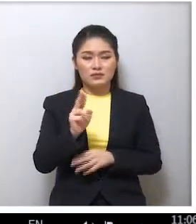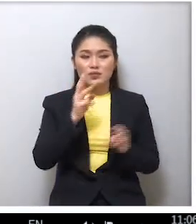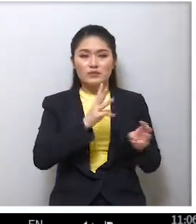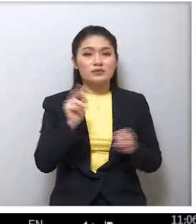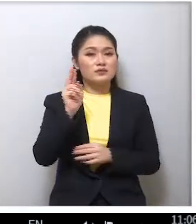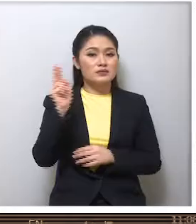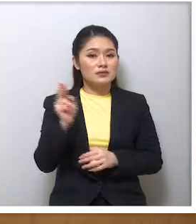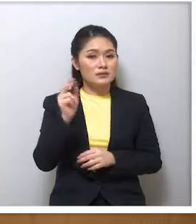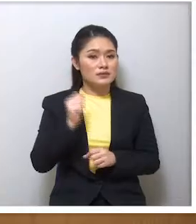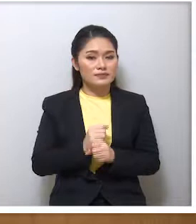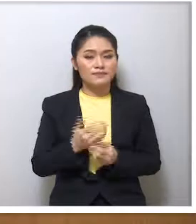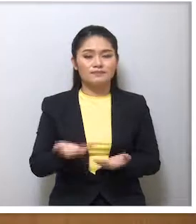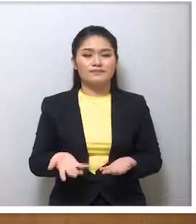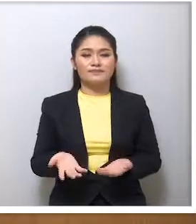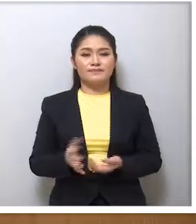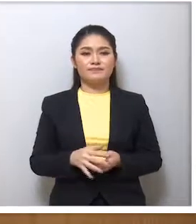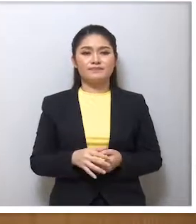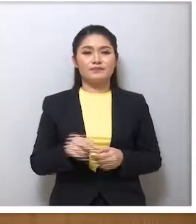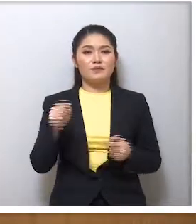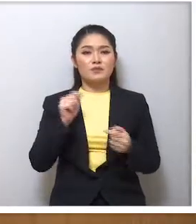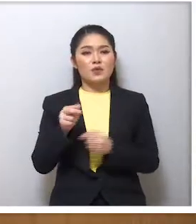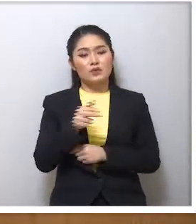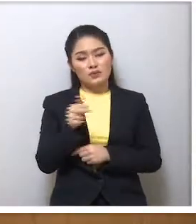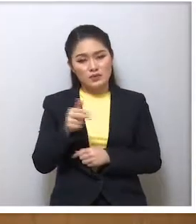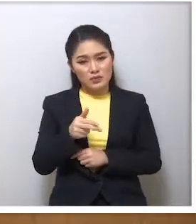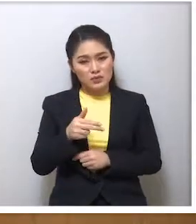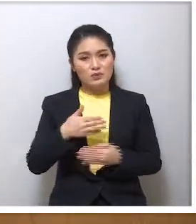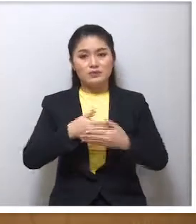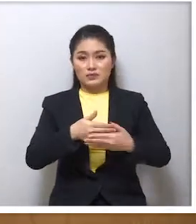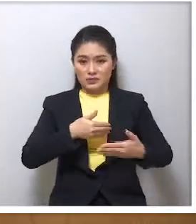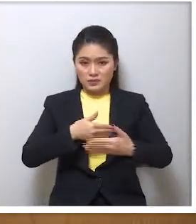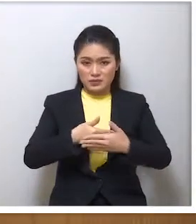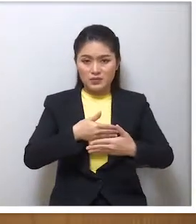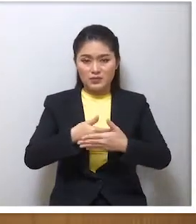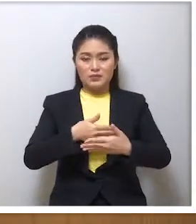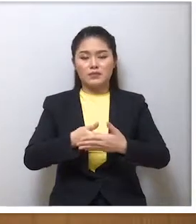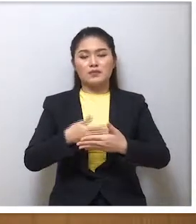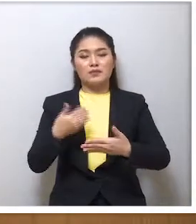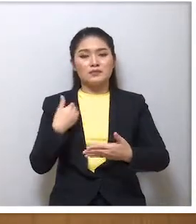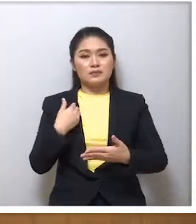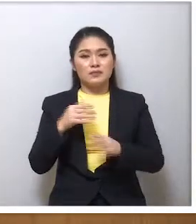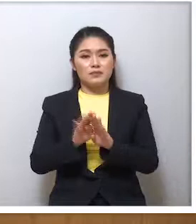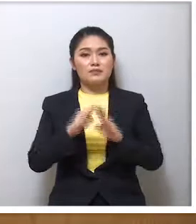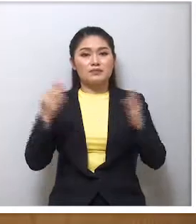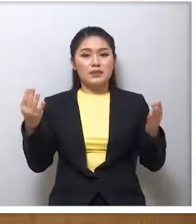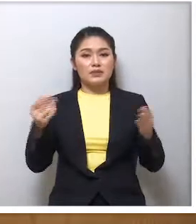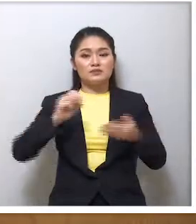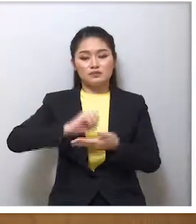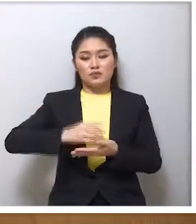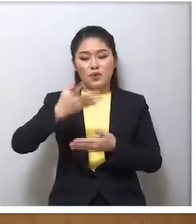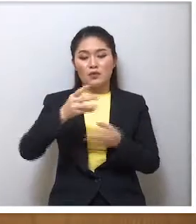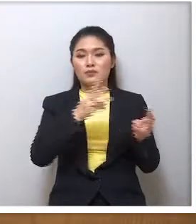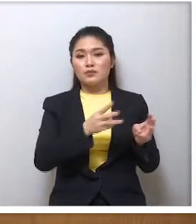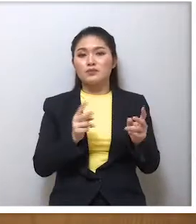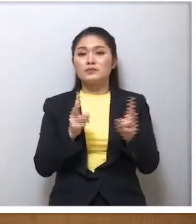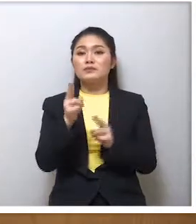วิธีการใช้เนี่ยเราก็จะเอาไปใช้กับวิดีโอเอาไปซ้อนกับฉากหลังวิดีโอนะครับเราจะต้องไปเปิดโปรแกรมที่เกี่ยวกับการตัด